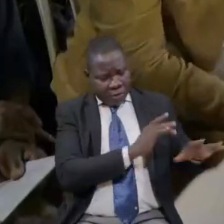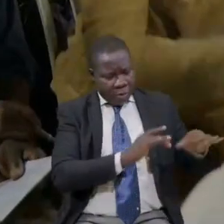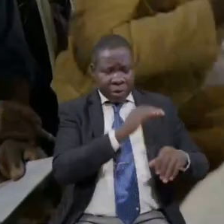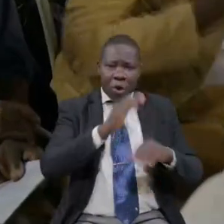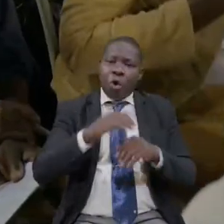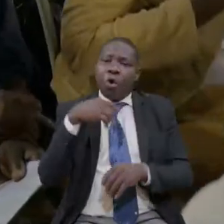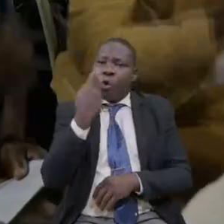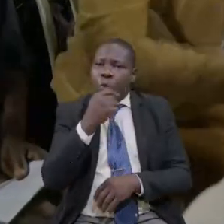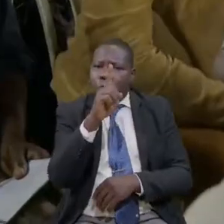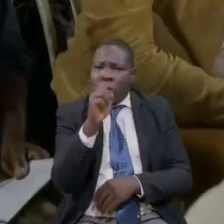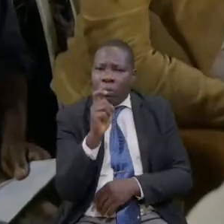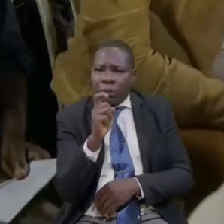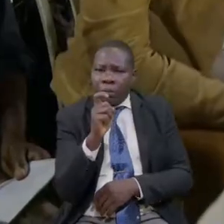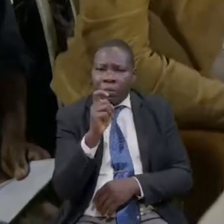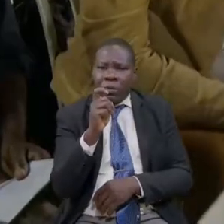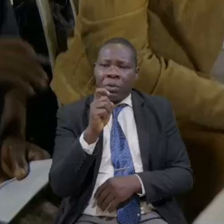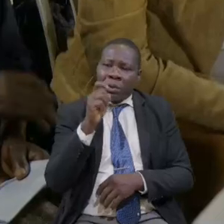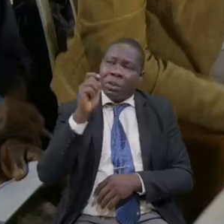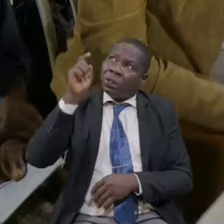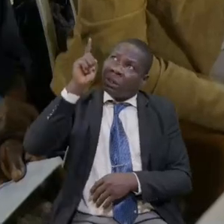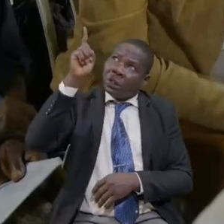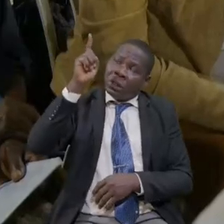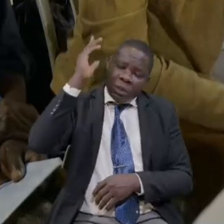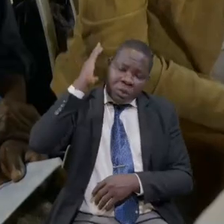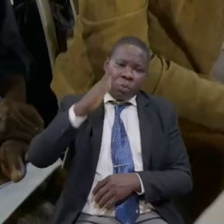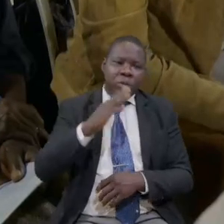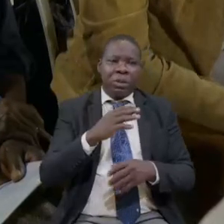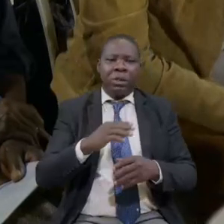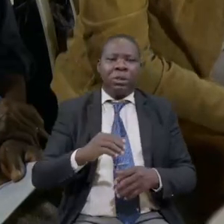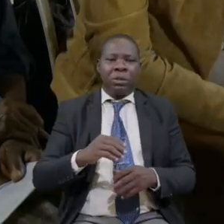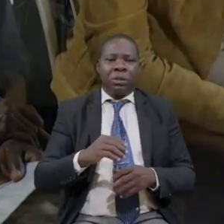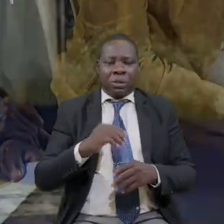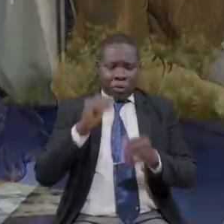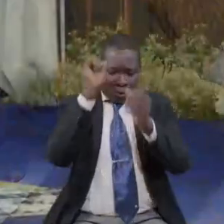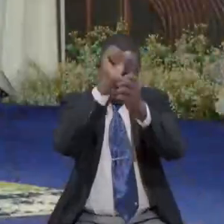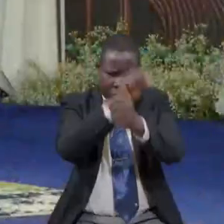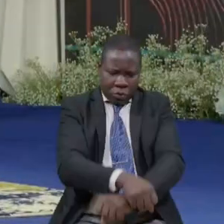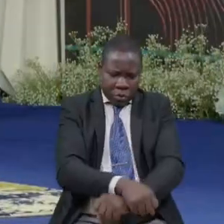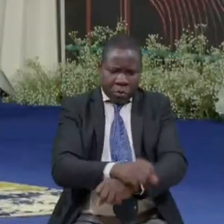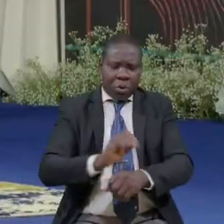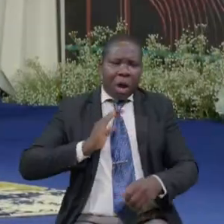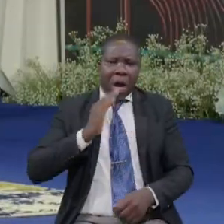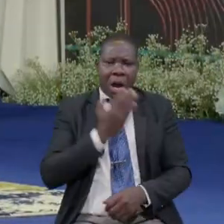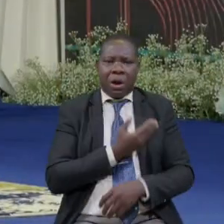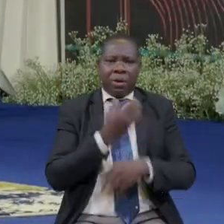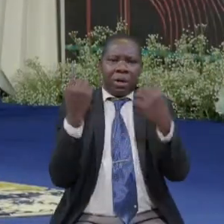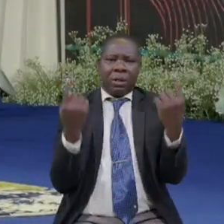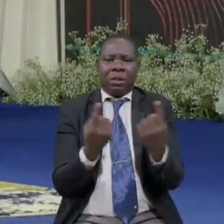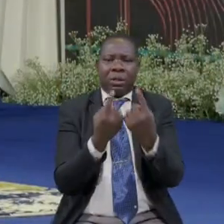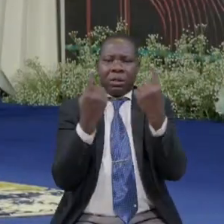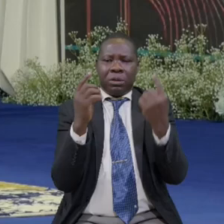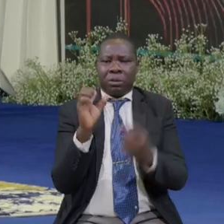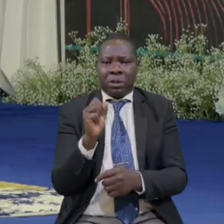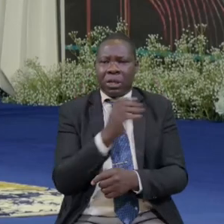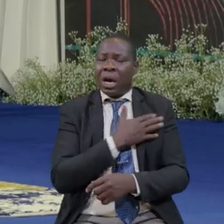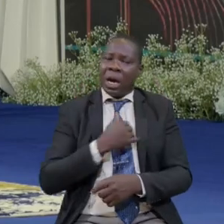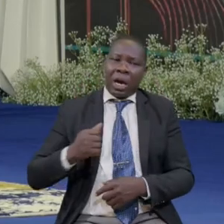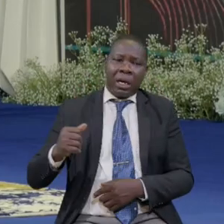aura compassion de qui? De nous. Il mettra sous ses pieds nos iniquités.